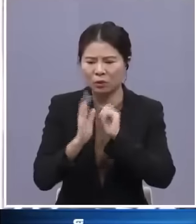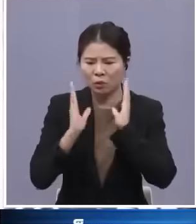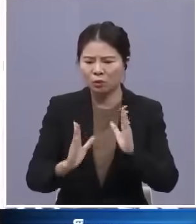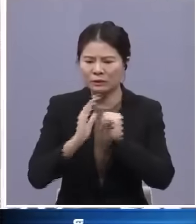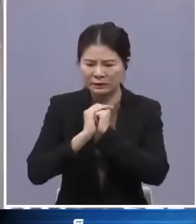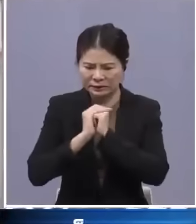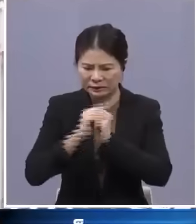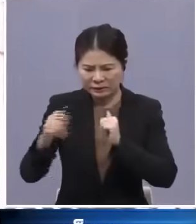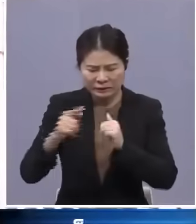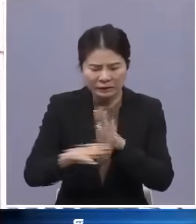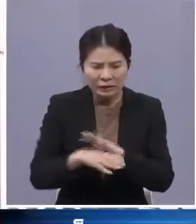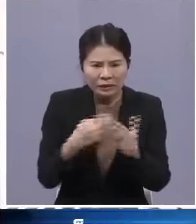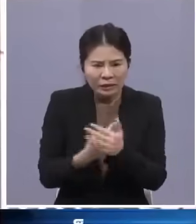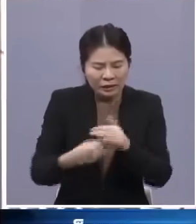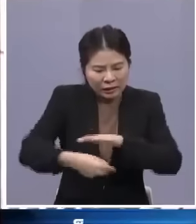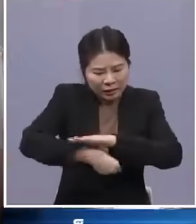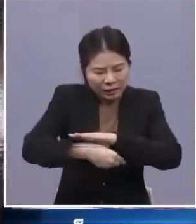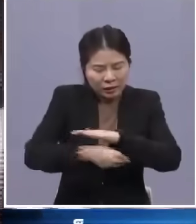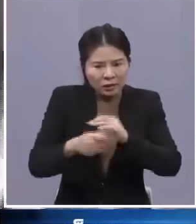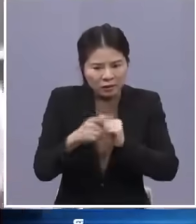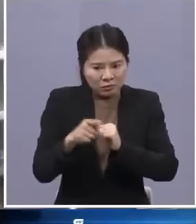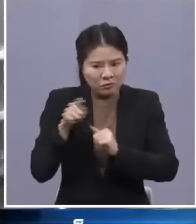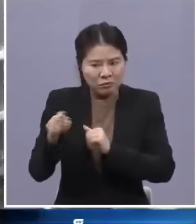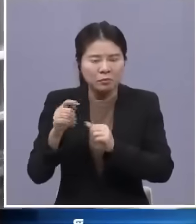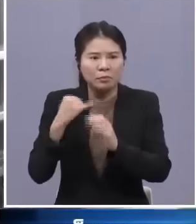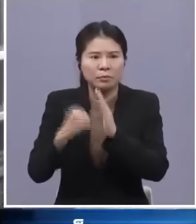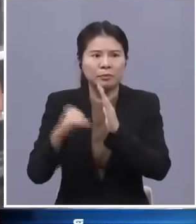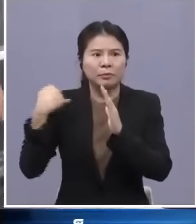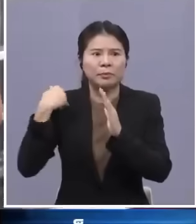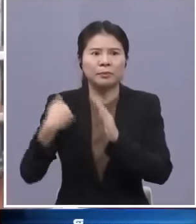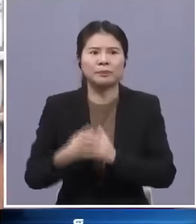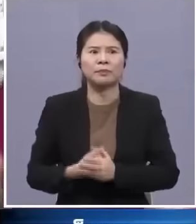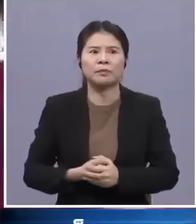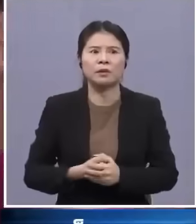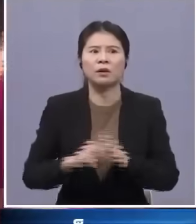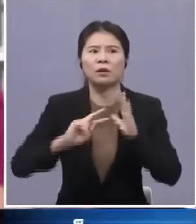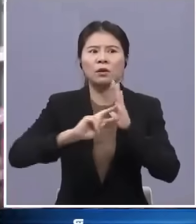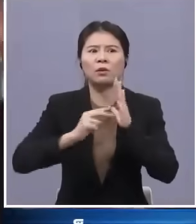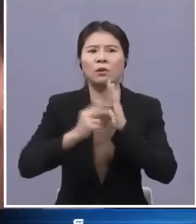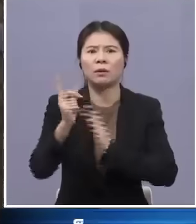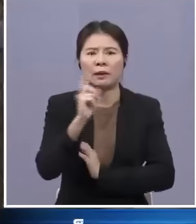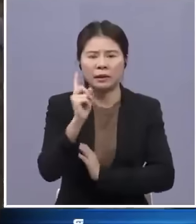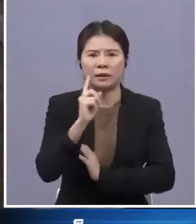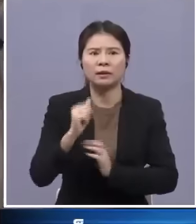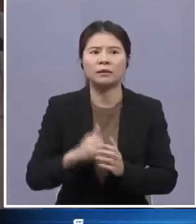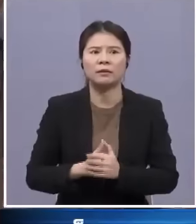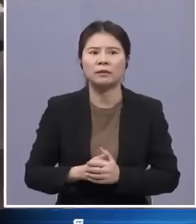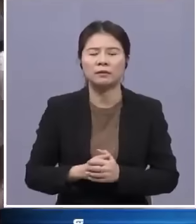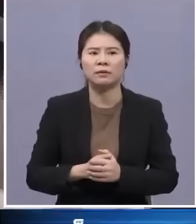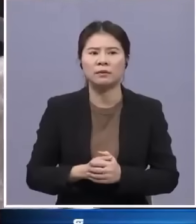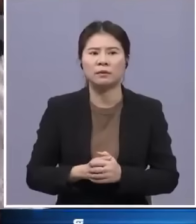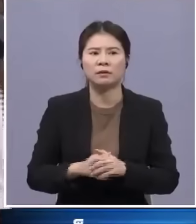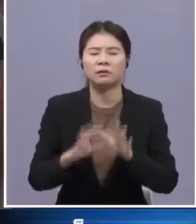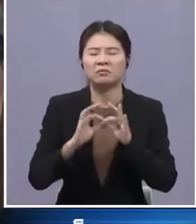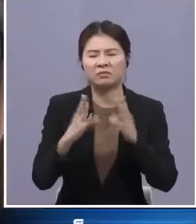านเขาเลยแต่ใช้วิธีการส่งตัวไปเดี๋ยวไปจัดการในจีนแผ่นดินใหญ่เอง เขาก็เลยมองว่าเอ๊ะมันแปลกๆหรือเปล่าใช่ไหมฮะซึ่งมันเป็นประ